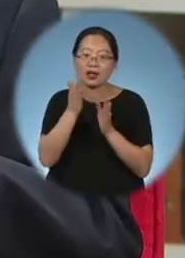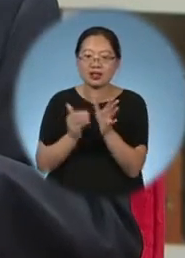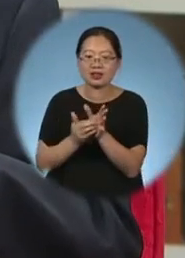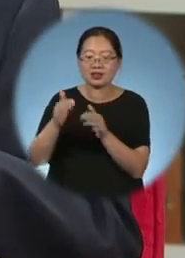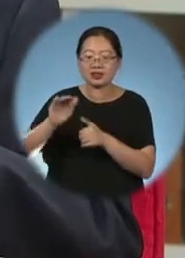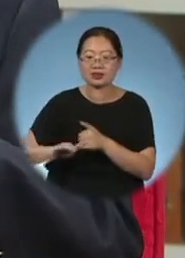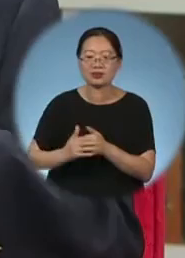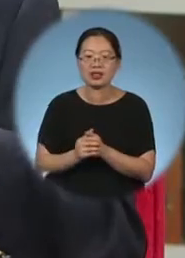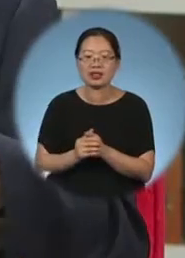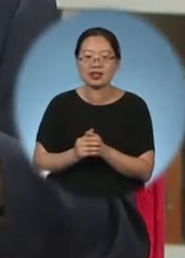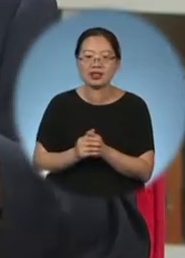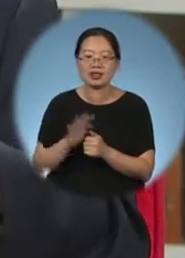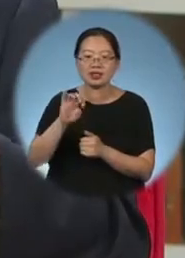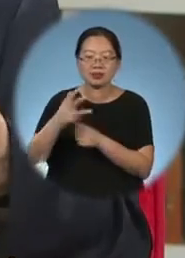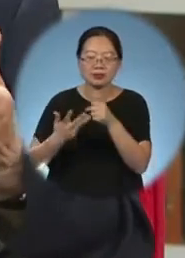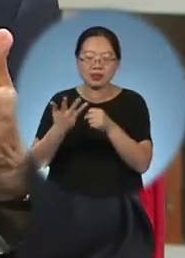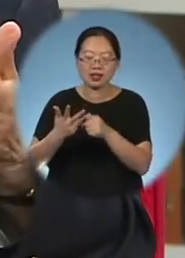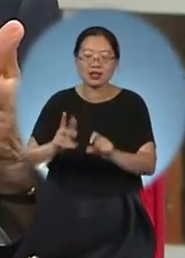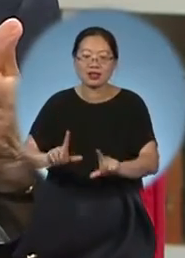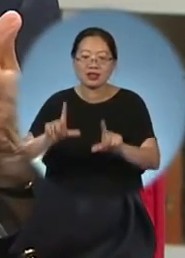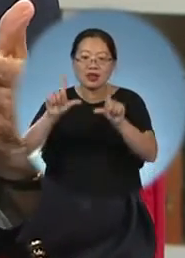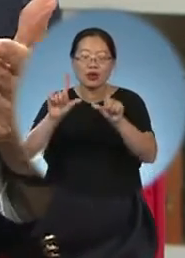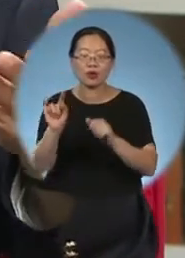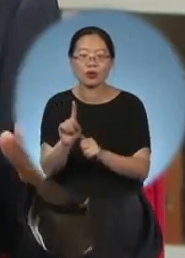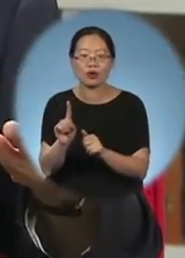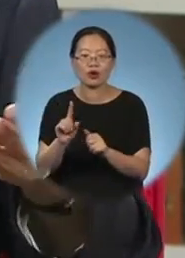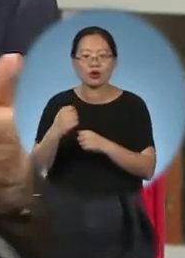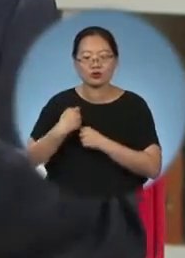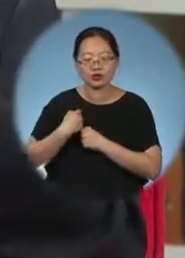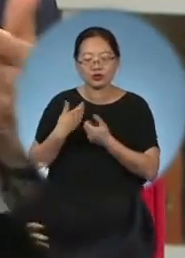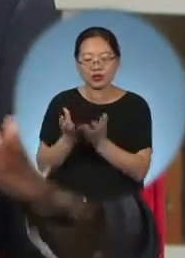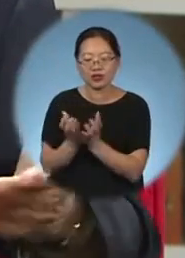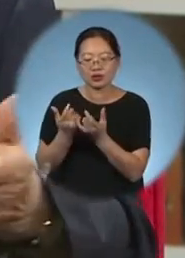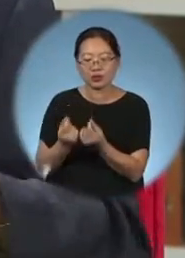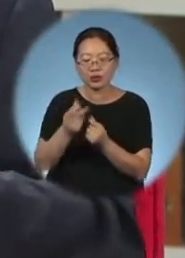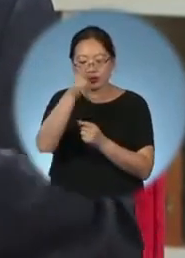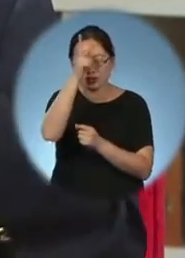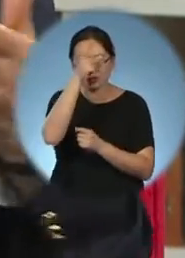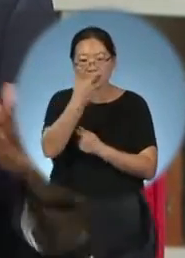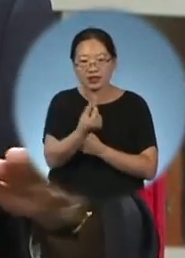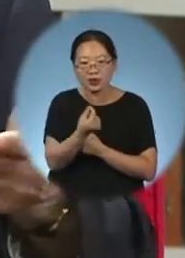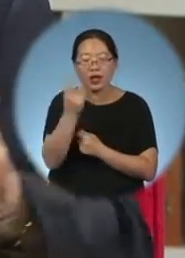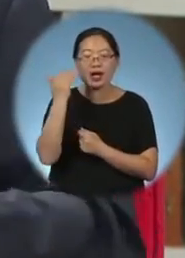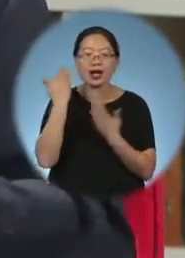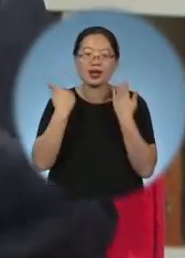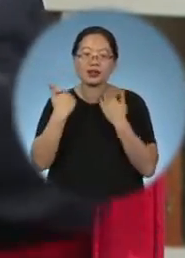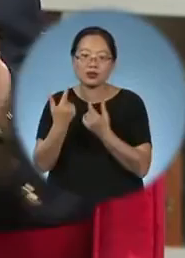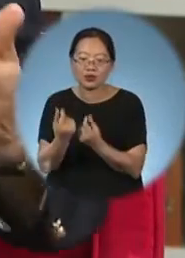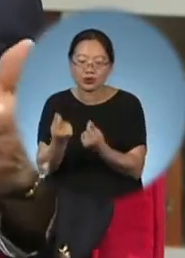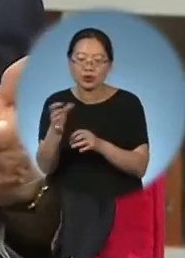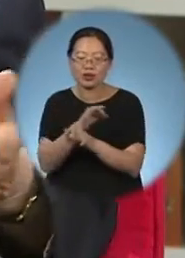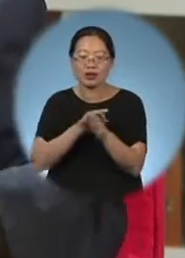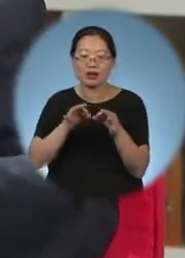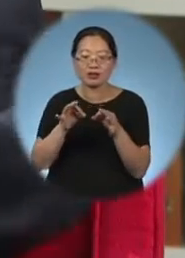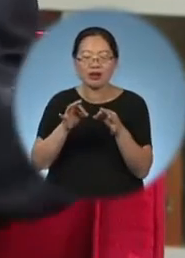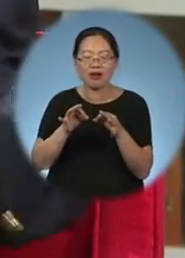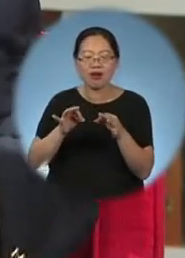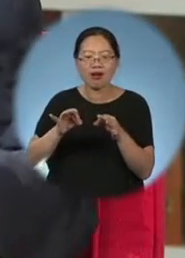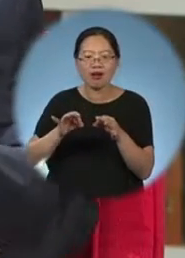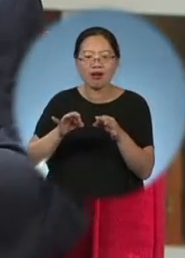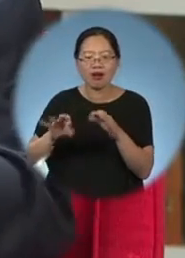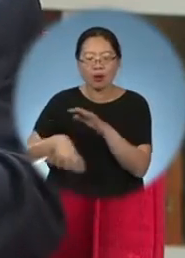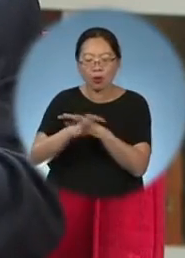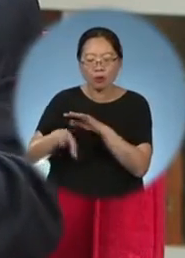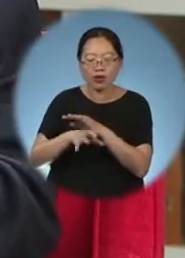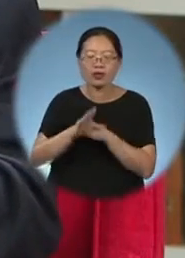세웠지만 48년에 뭐 군대도 그렇고 경찰도 그렇고 뭐 학교도 그렇고 경제도 뭐 엉망이고 뭐 여러